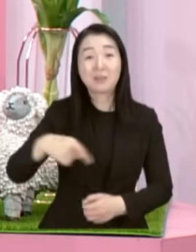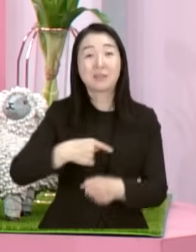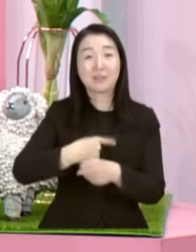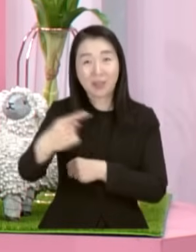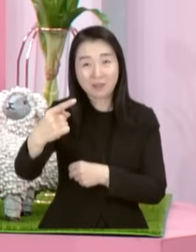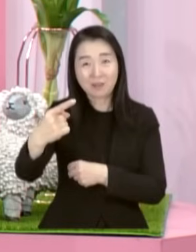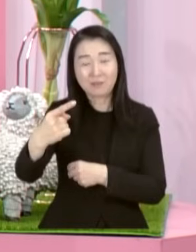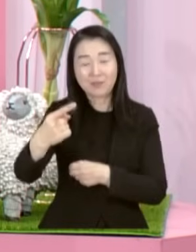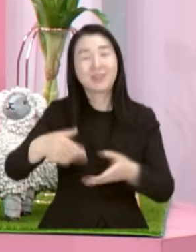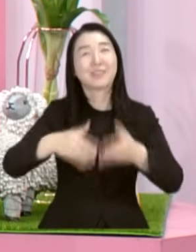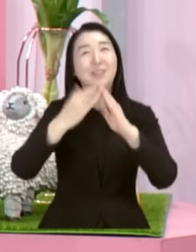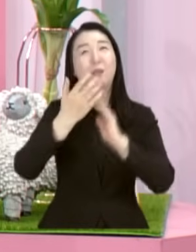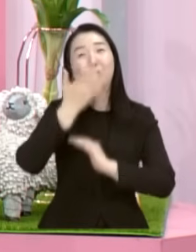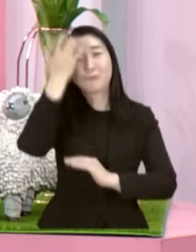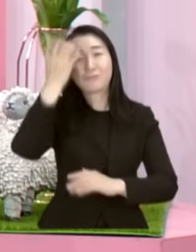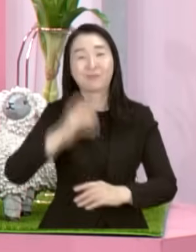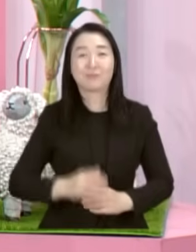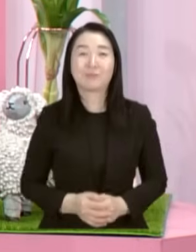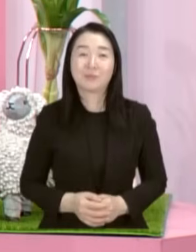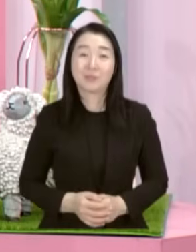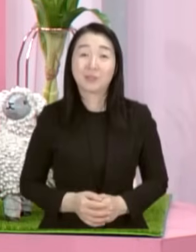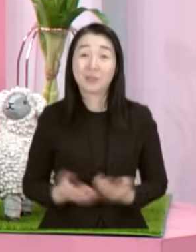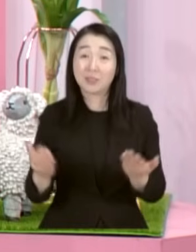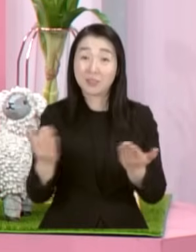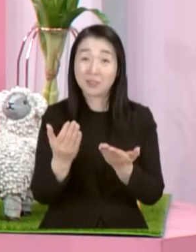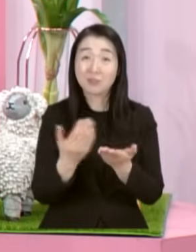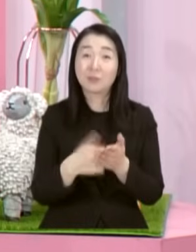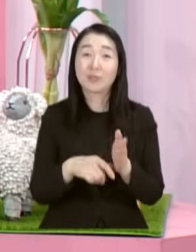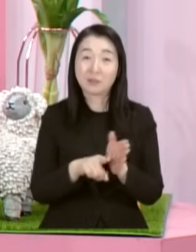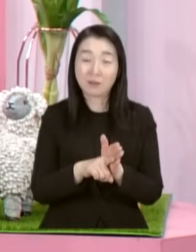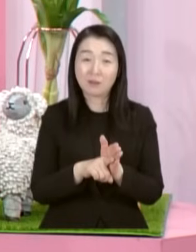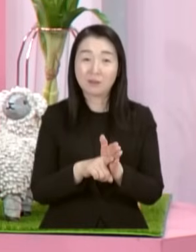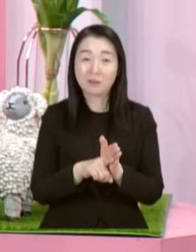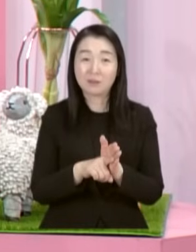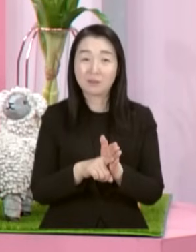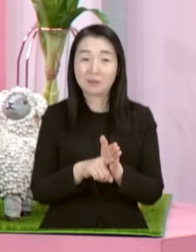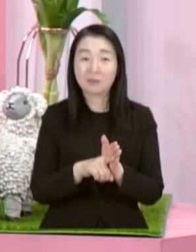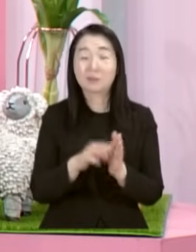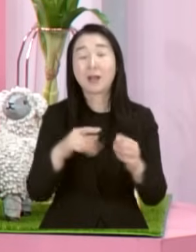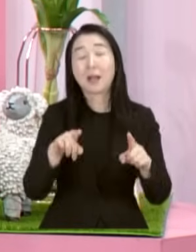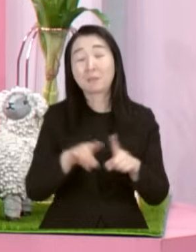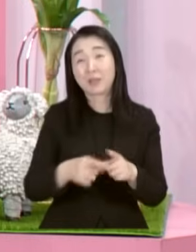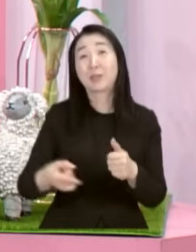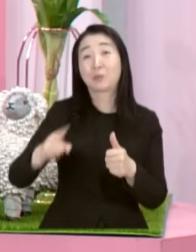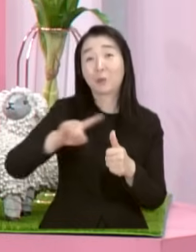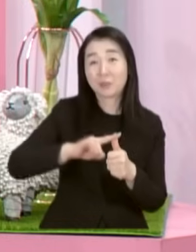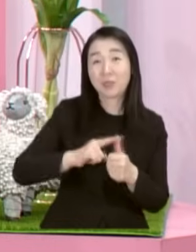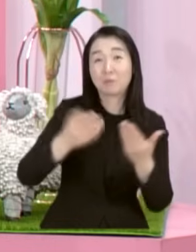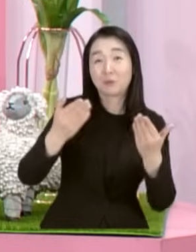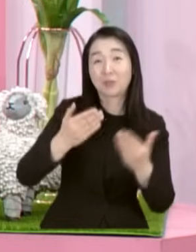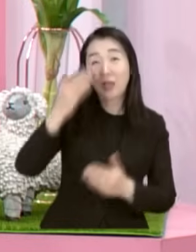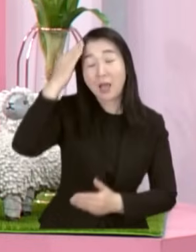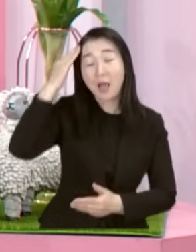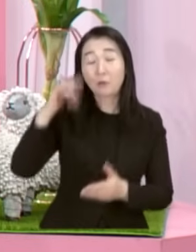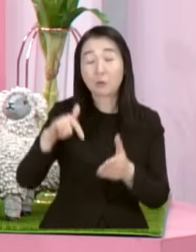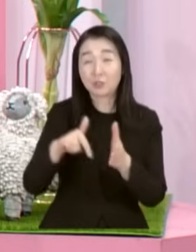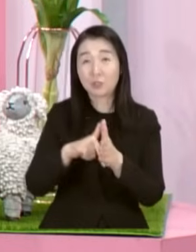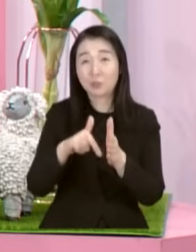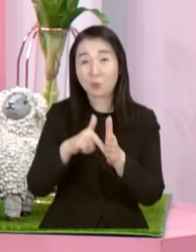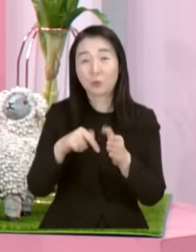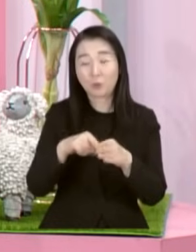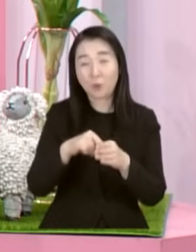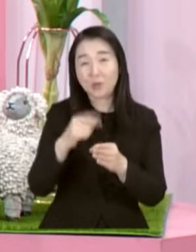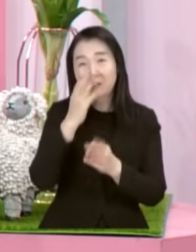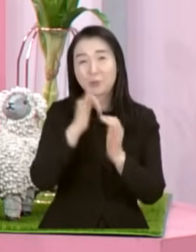내년의 꿈입니다. 이를 위해서 정말 함께 동참해 주실 많은 우리 한국 기독교 성도들이